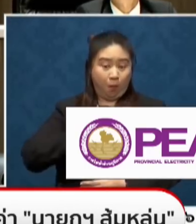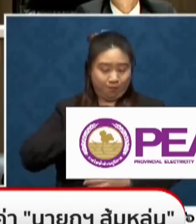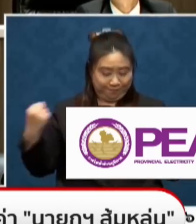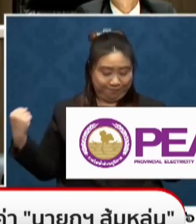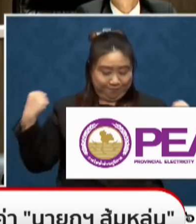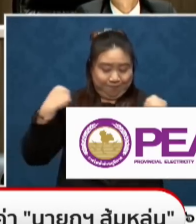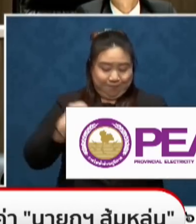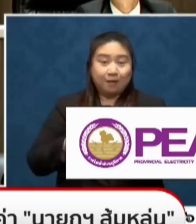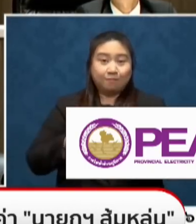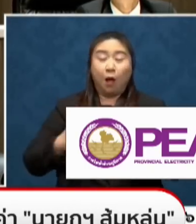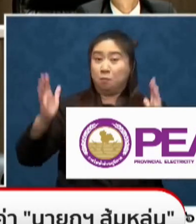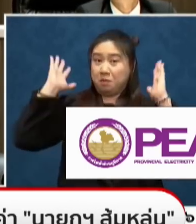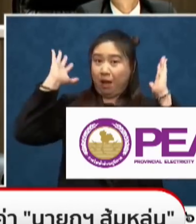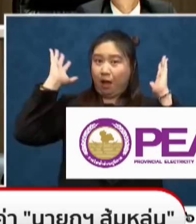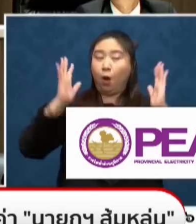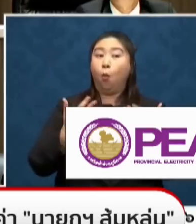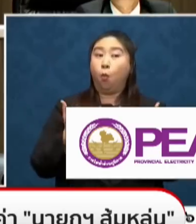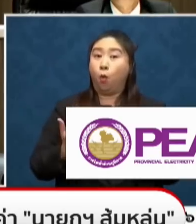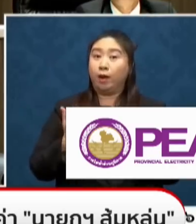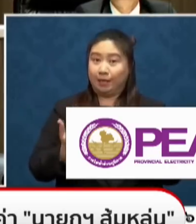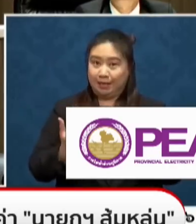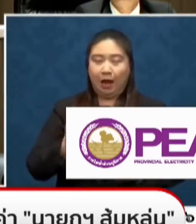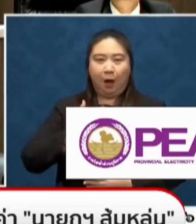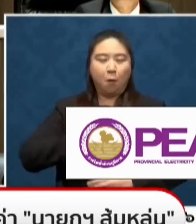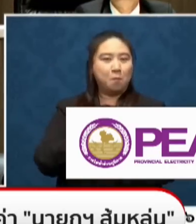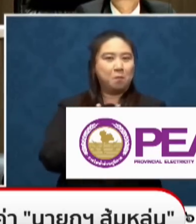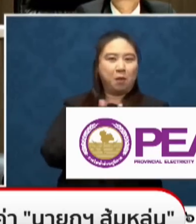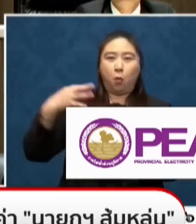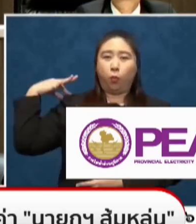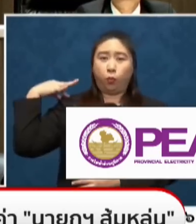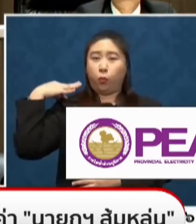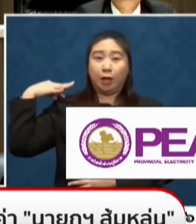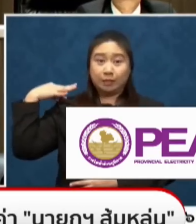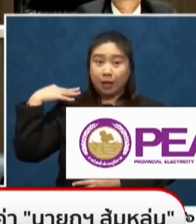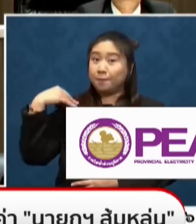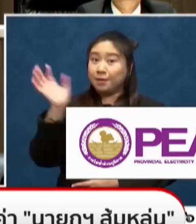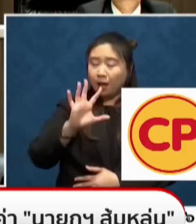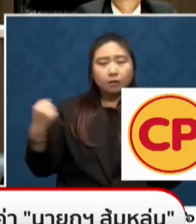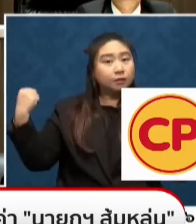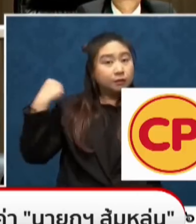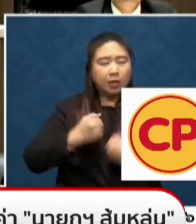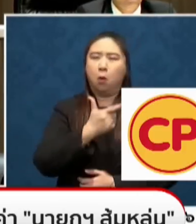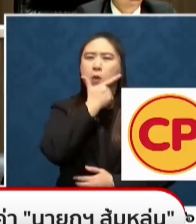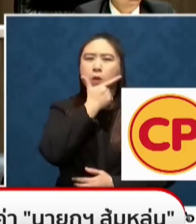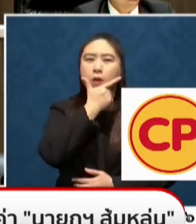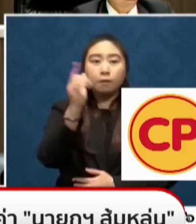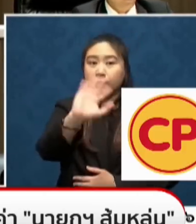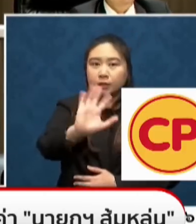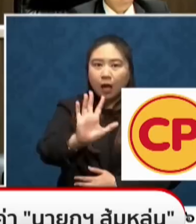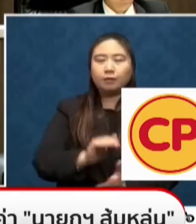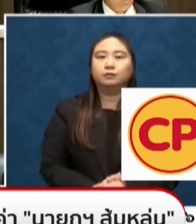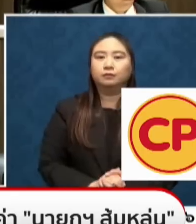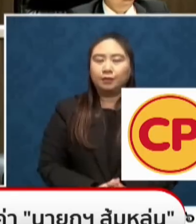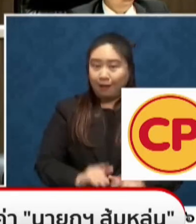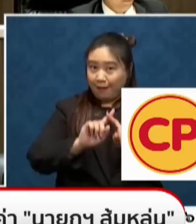ราชบัญญัติพ.ร.บ.แรงงานแต่สิ่งที่บอกว่าผิดหวังนะคะเป็นสิ่งที่คุณเศรษฐาแถลงเป็นอย่างมากเนี่ยคุณผู้